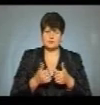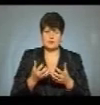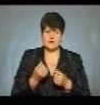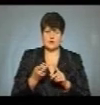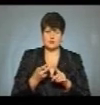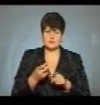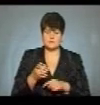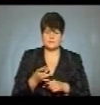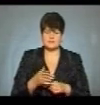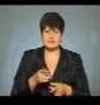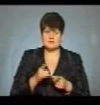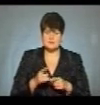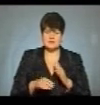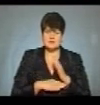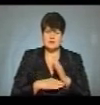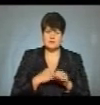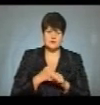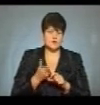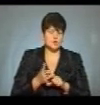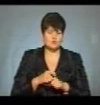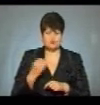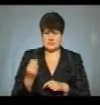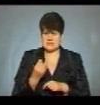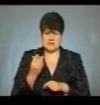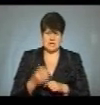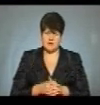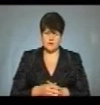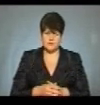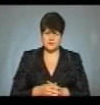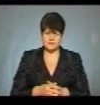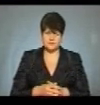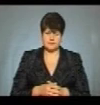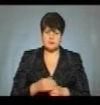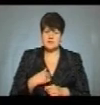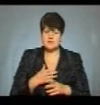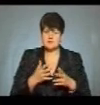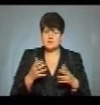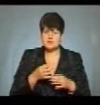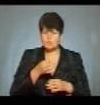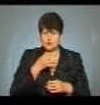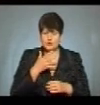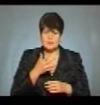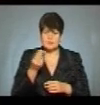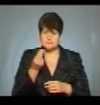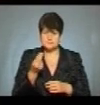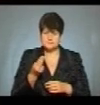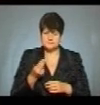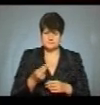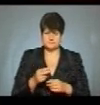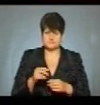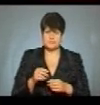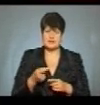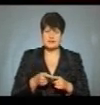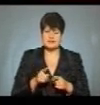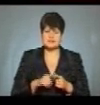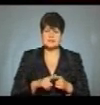вдруге. Насправді з деревом працювати дуже цікаво. І найбільше мені сподобалося розписувати іграшку. Це є вирівський